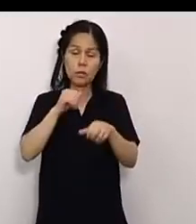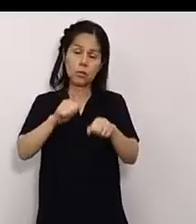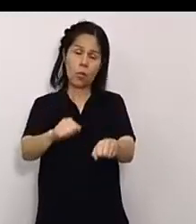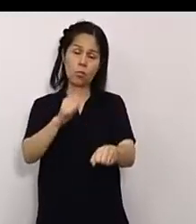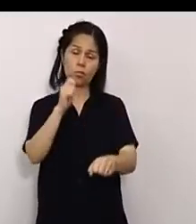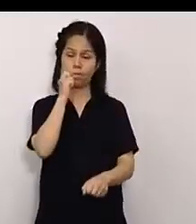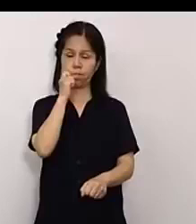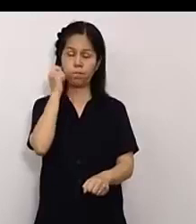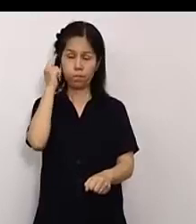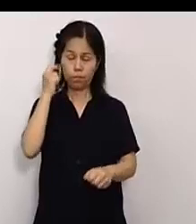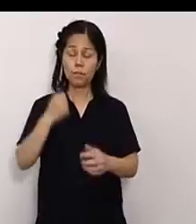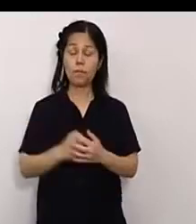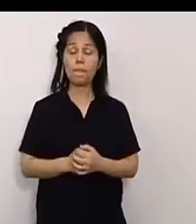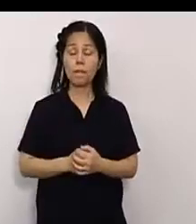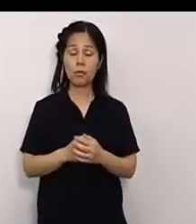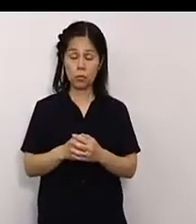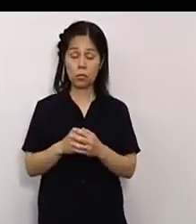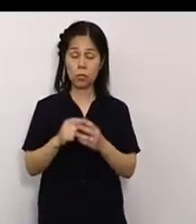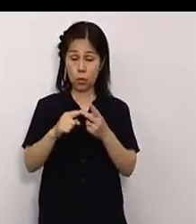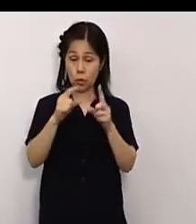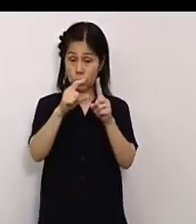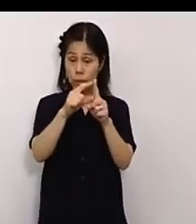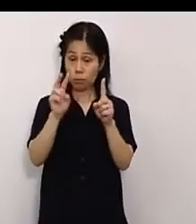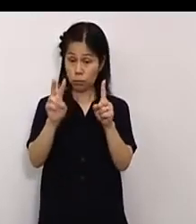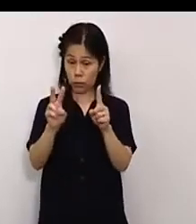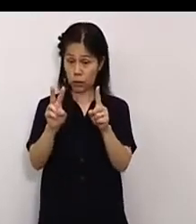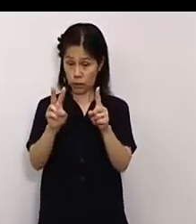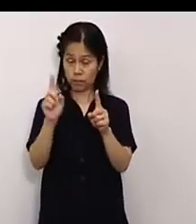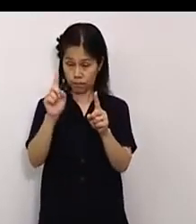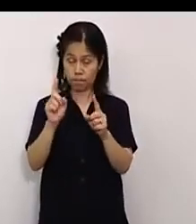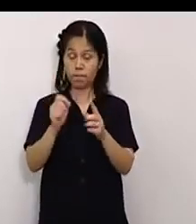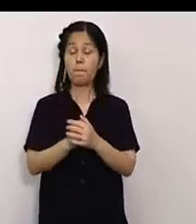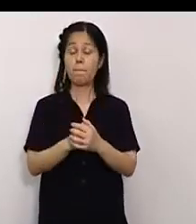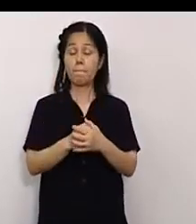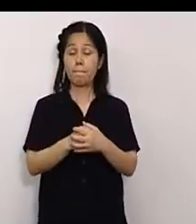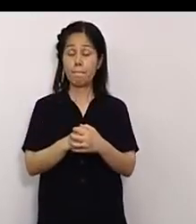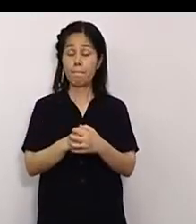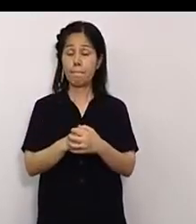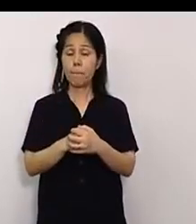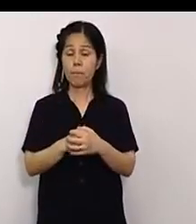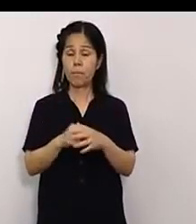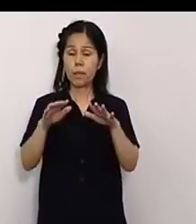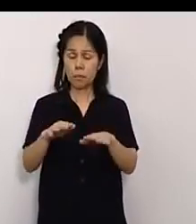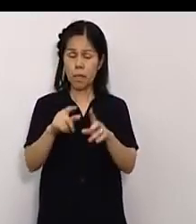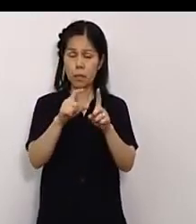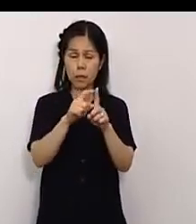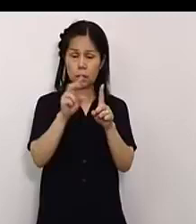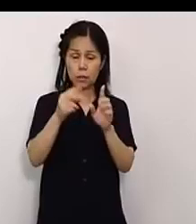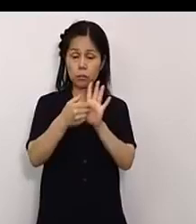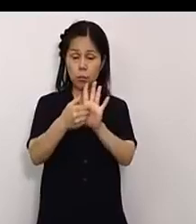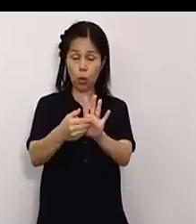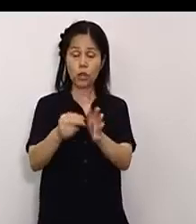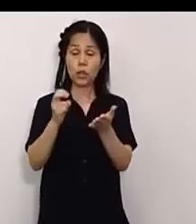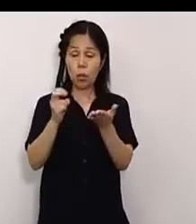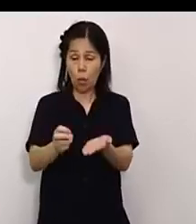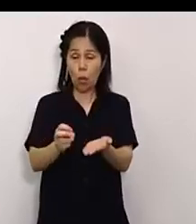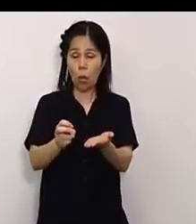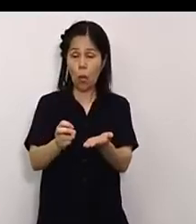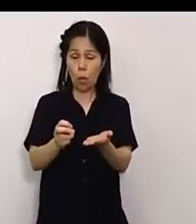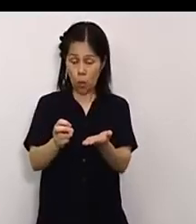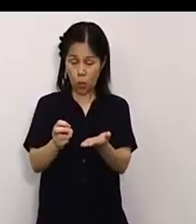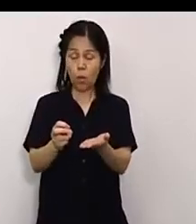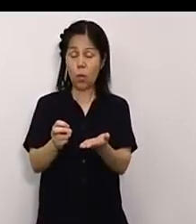ています。それから DV の視点から見てみると、特にこの今 DV 防止法という法律は、あ